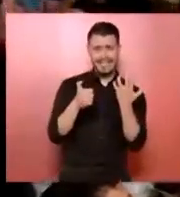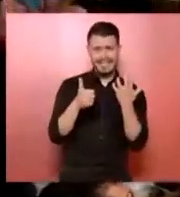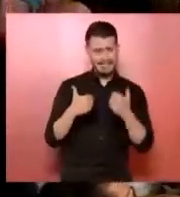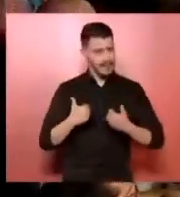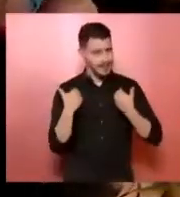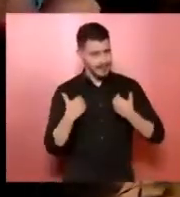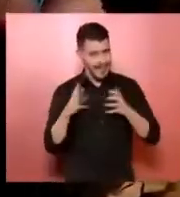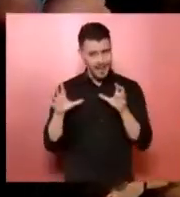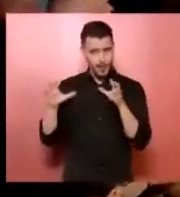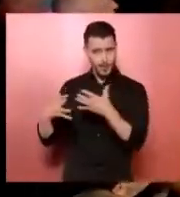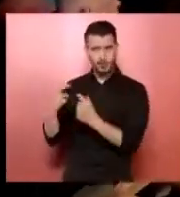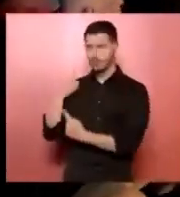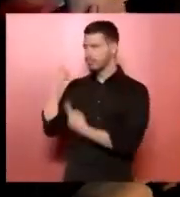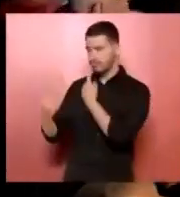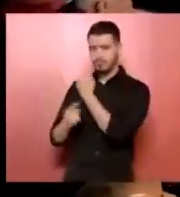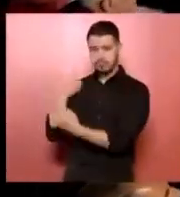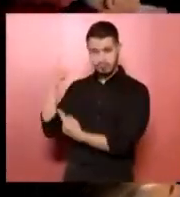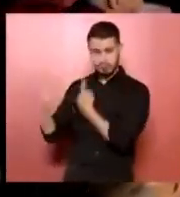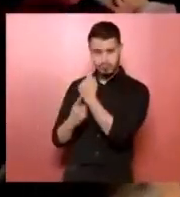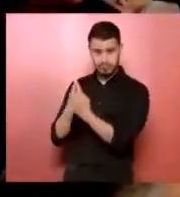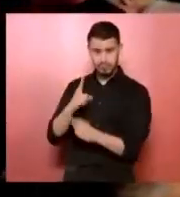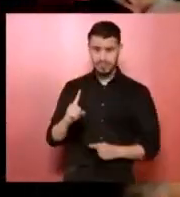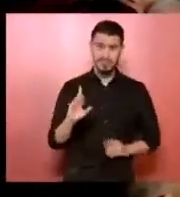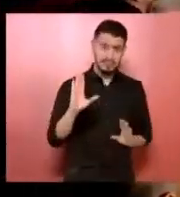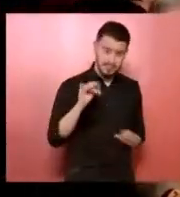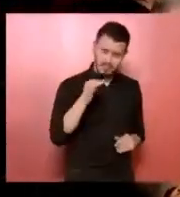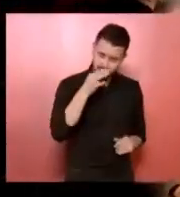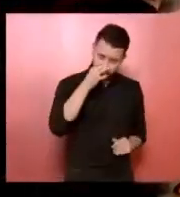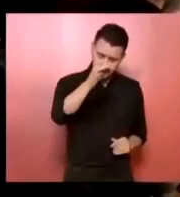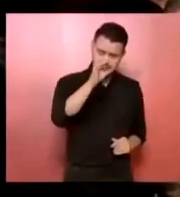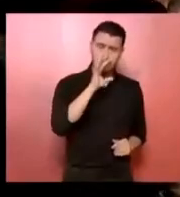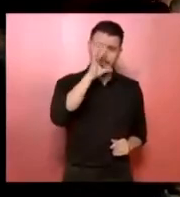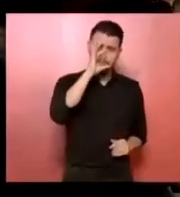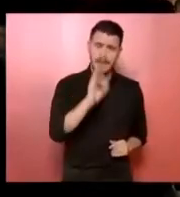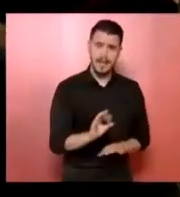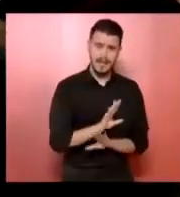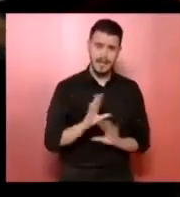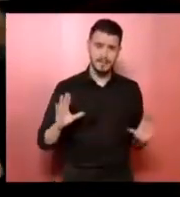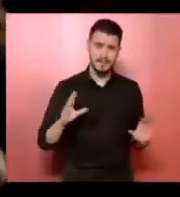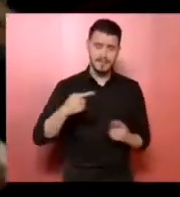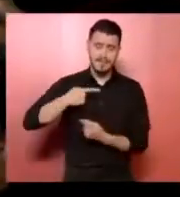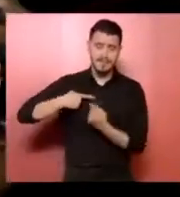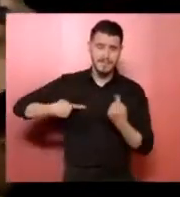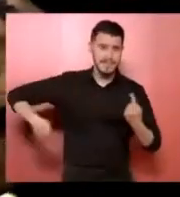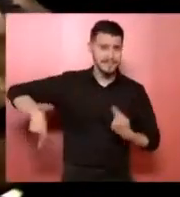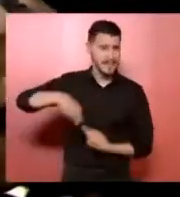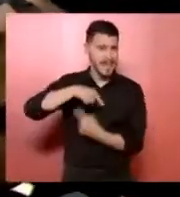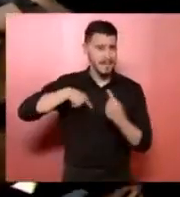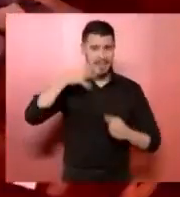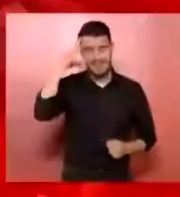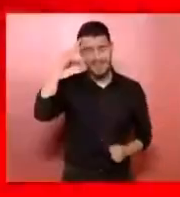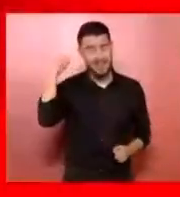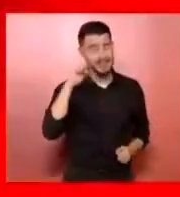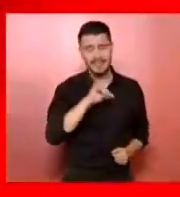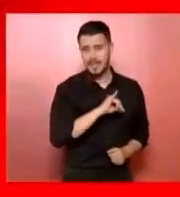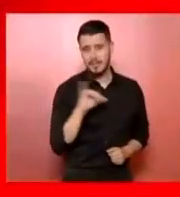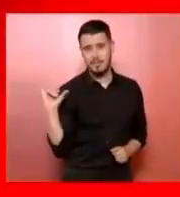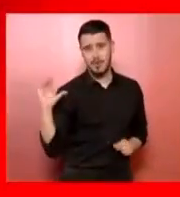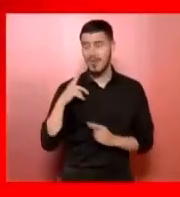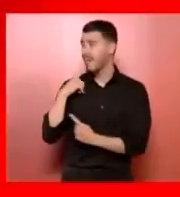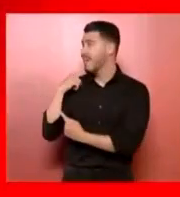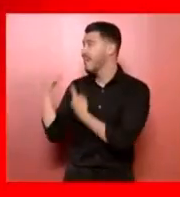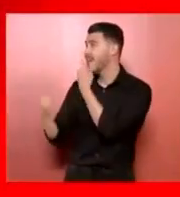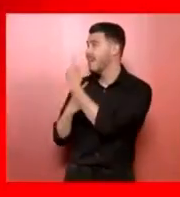και θέλω να σας πω ότι δεν πέρασε μια μέρα που να ξεχάσουμε για ποιον διαπραγματευόμασταν. Για